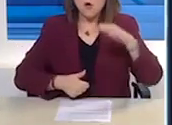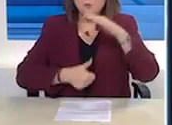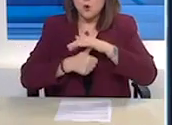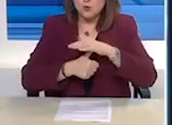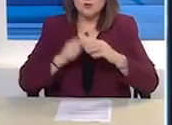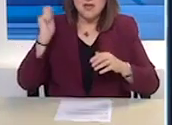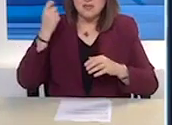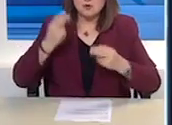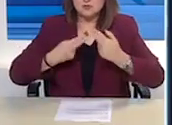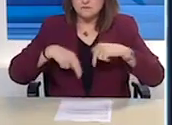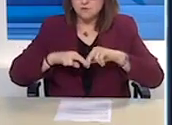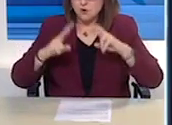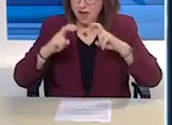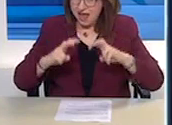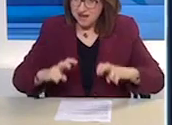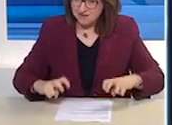Καινοτομίας.